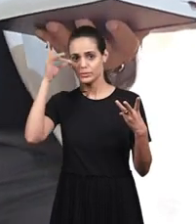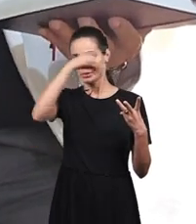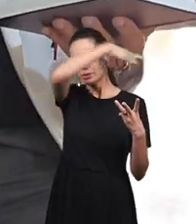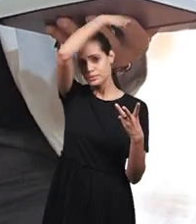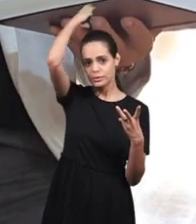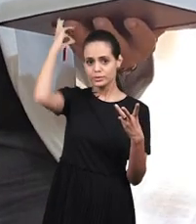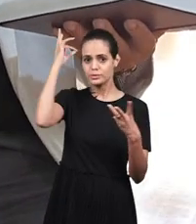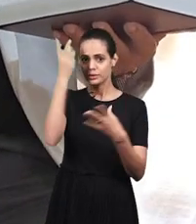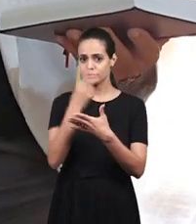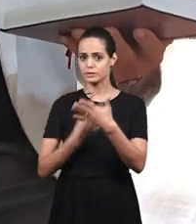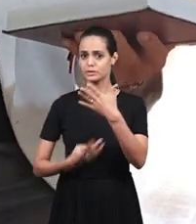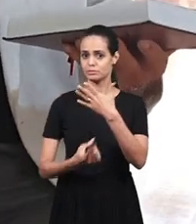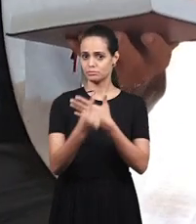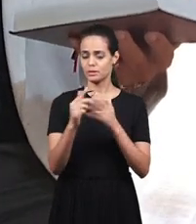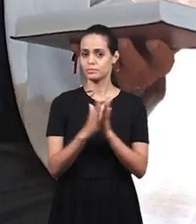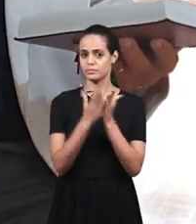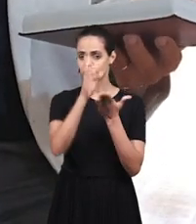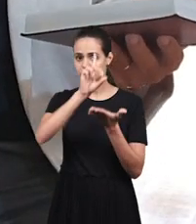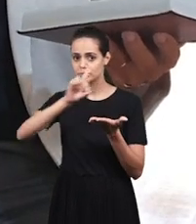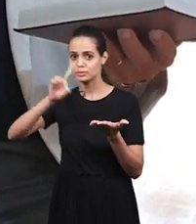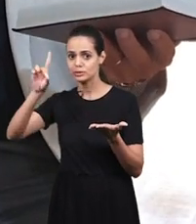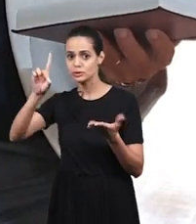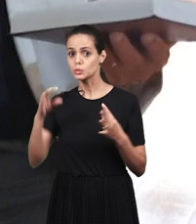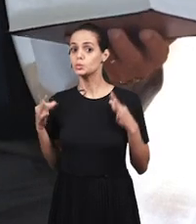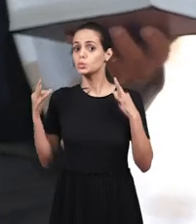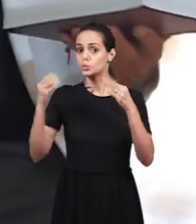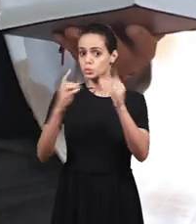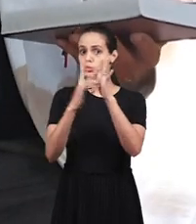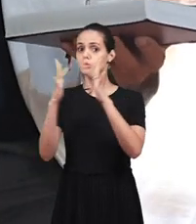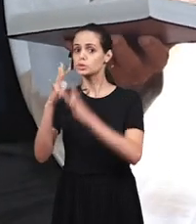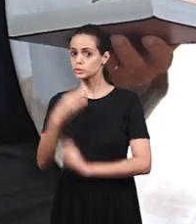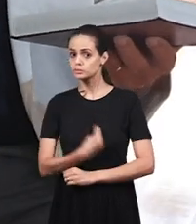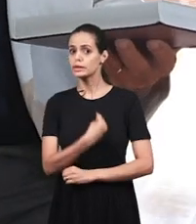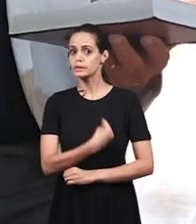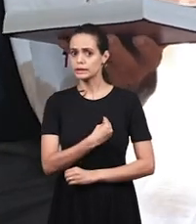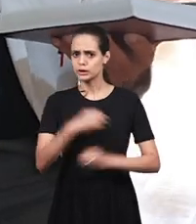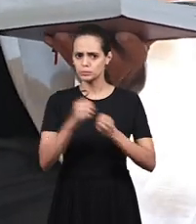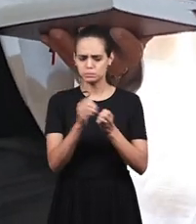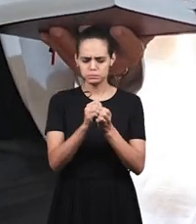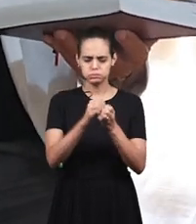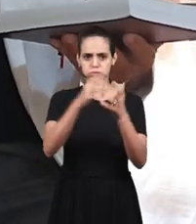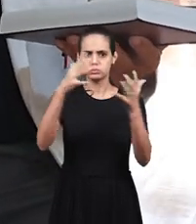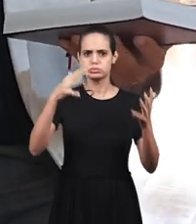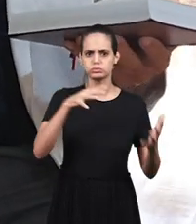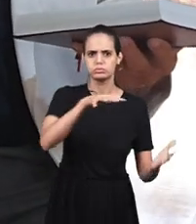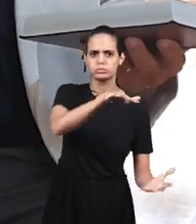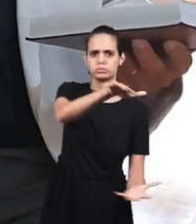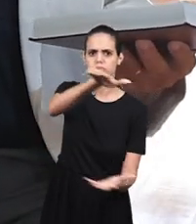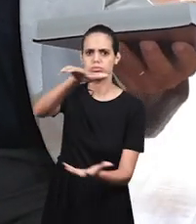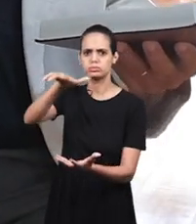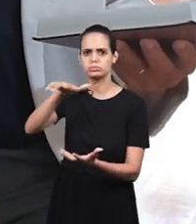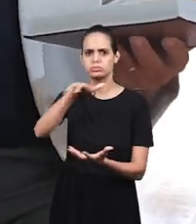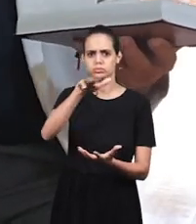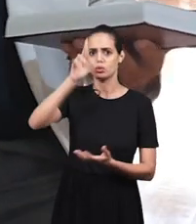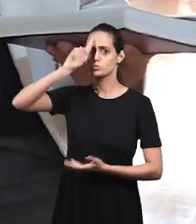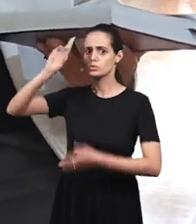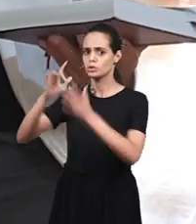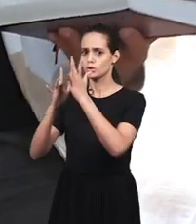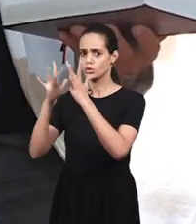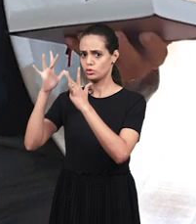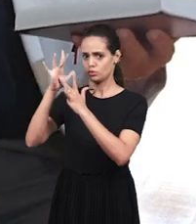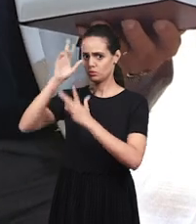Дух Святой. Библия говорит, ничто, что было сотворено, без Него было, в Нем была